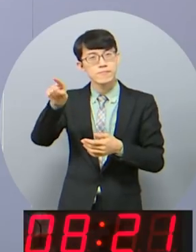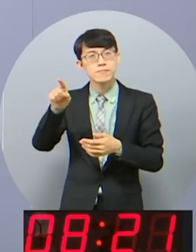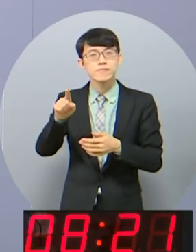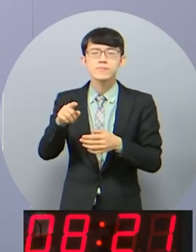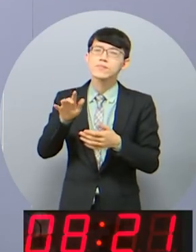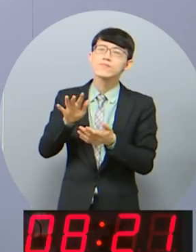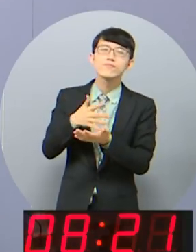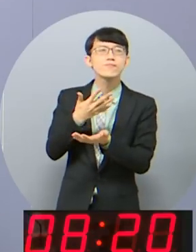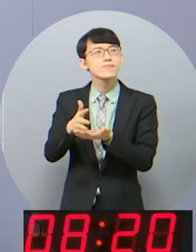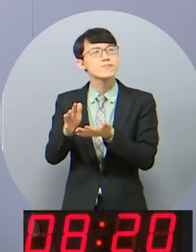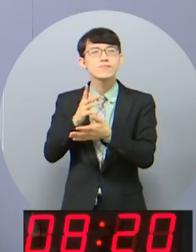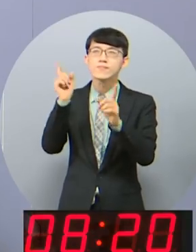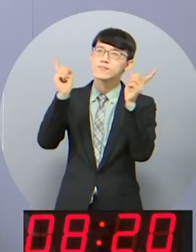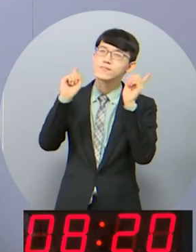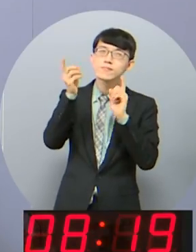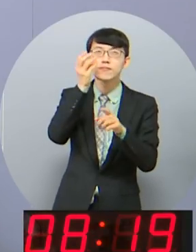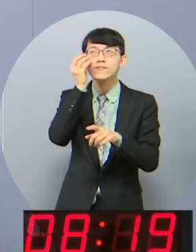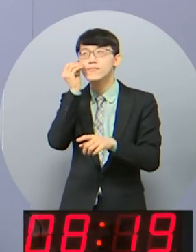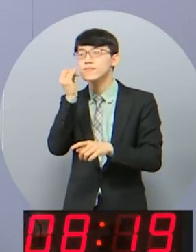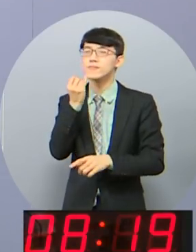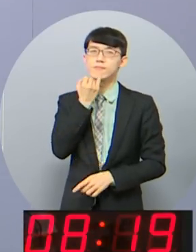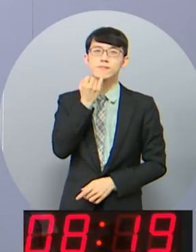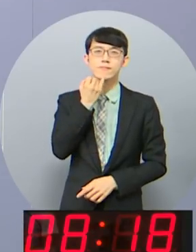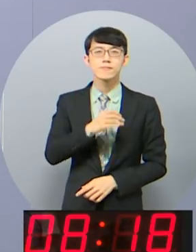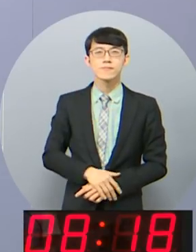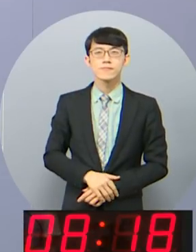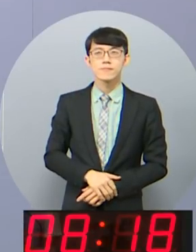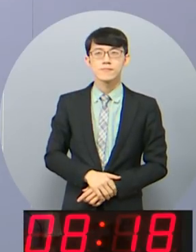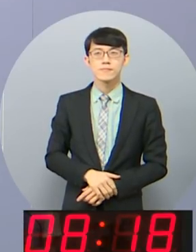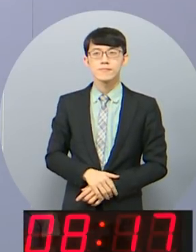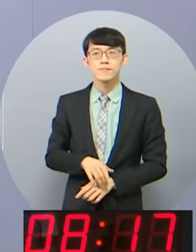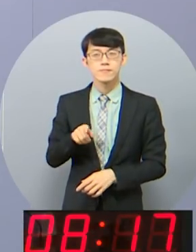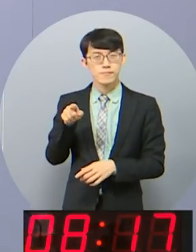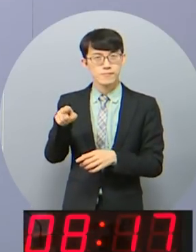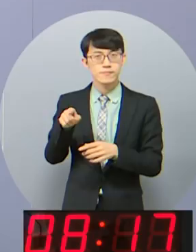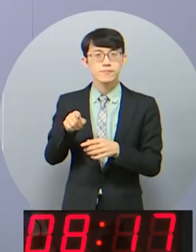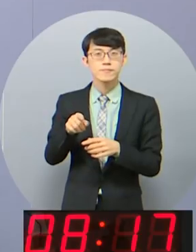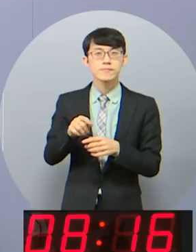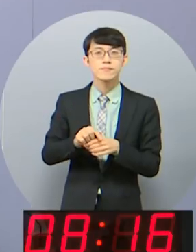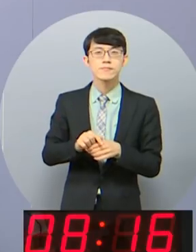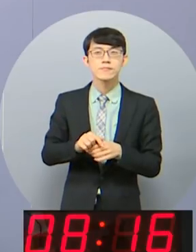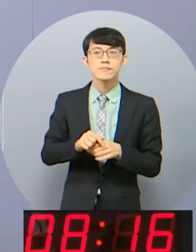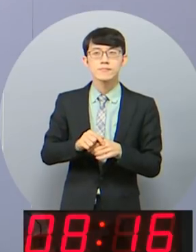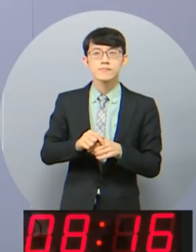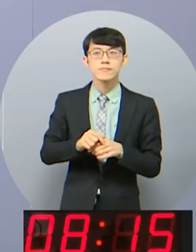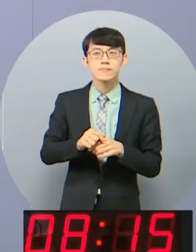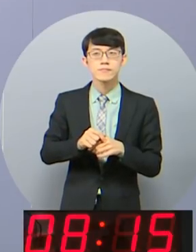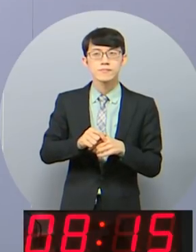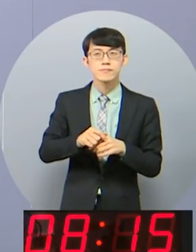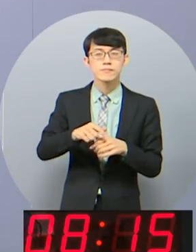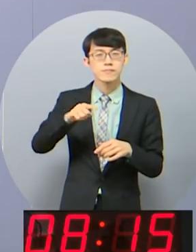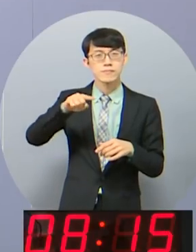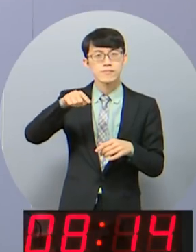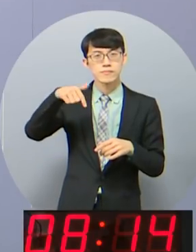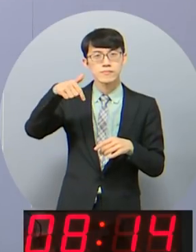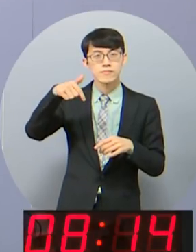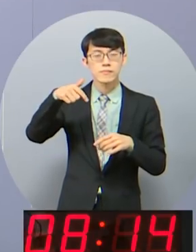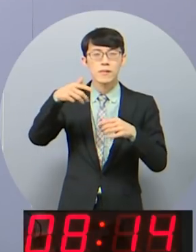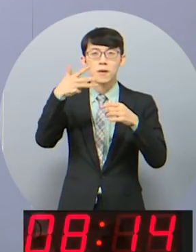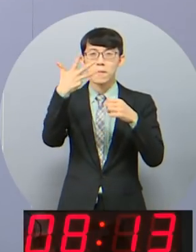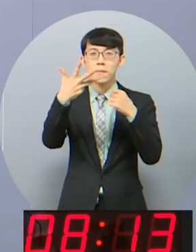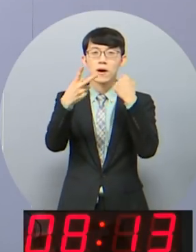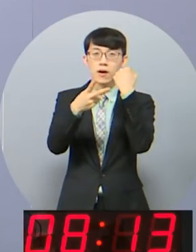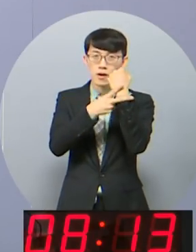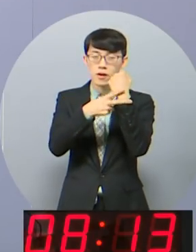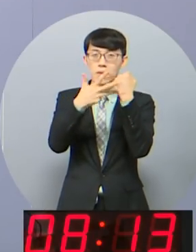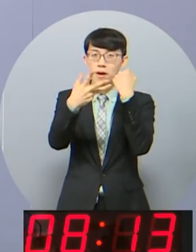闲，吼、哦。那么，搁咱带动咱吼，所以下国啊。这个八里啊，下国啊